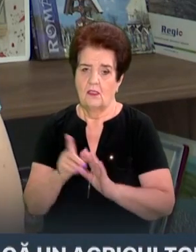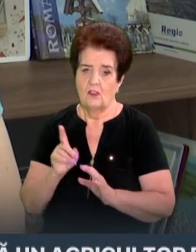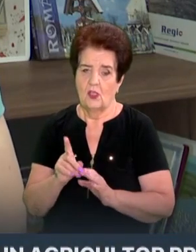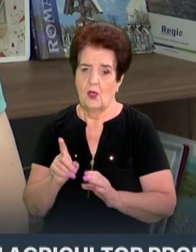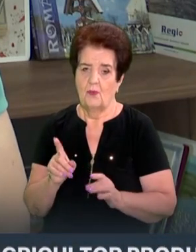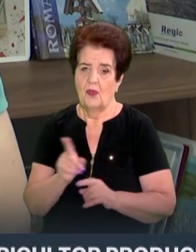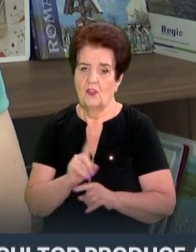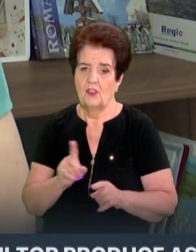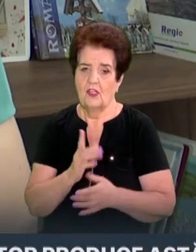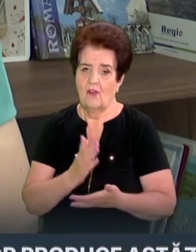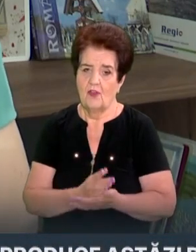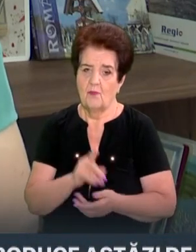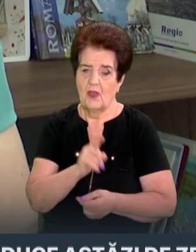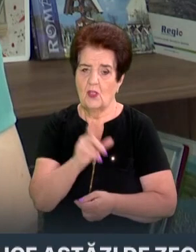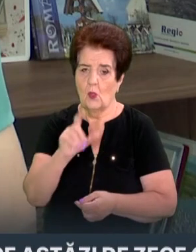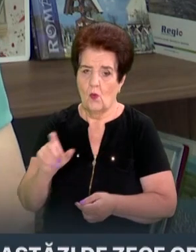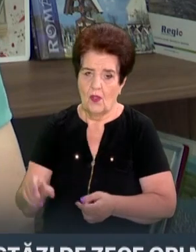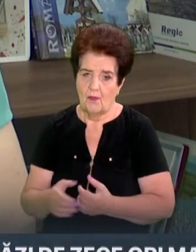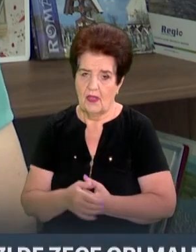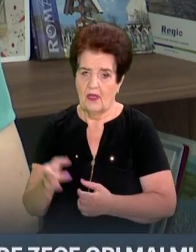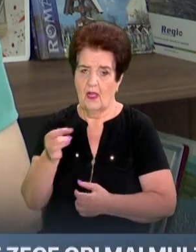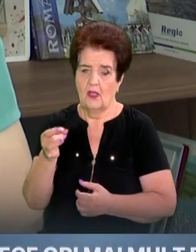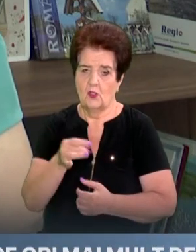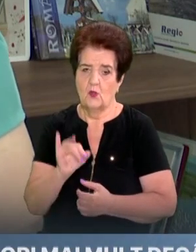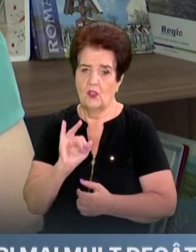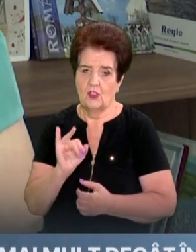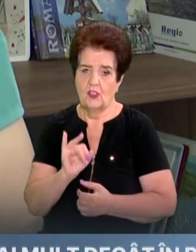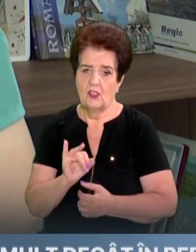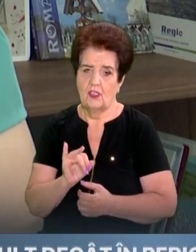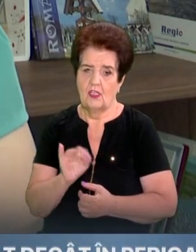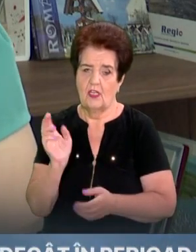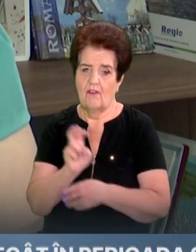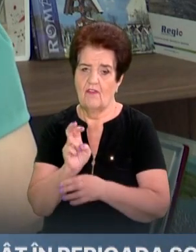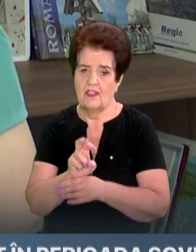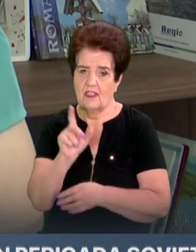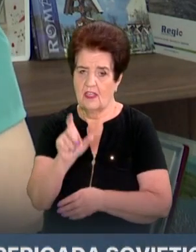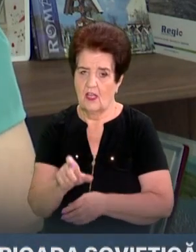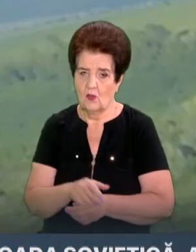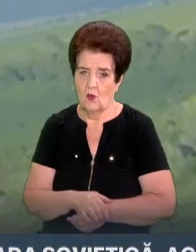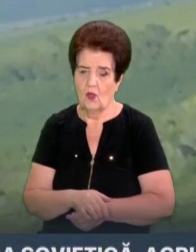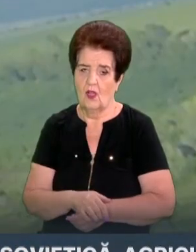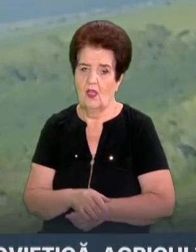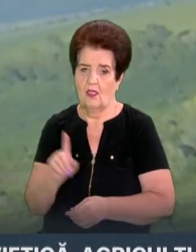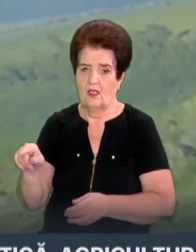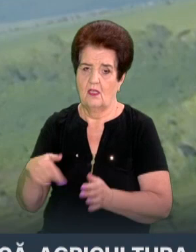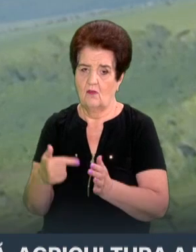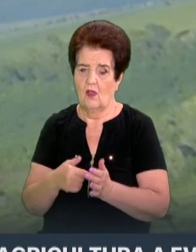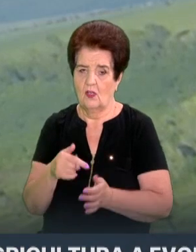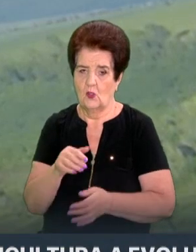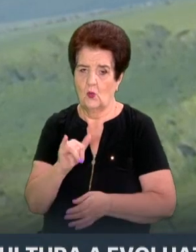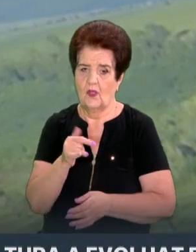noi, atât pentru locuitorii regiunii, cât și pentru vizitatorii municipiului Ungheni.